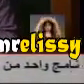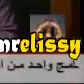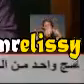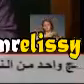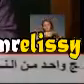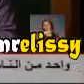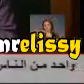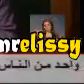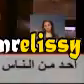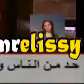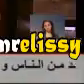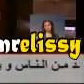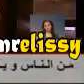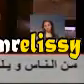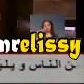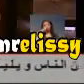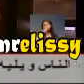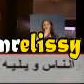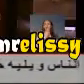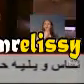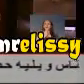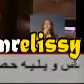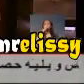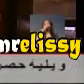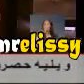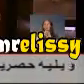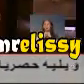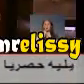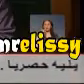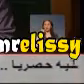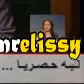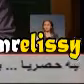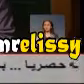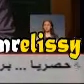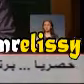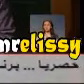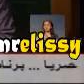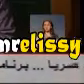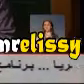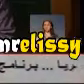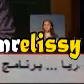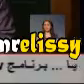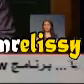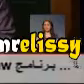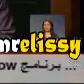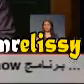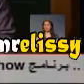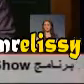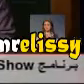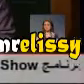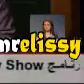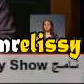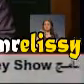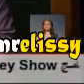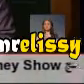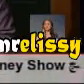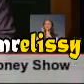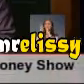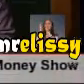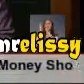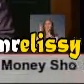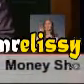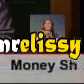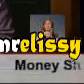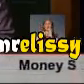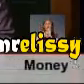للفشل الحكومي لان حتى الان ماحدش عارف مين المسؤول عن هذا الملف ومين اللي بيديله ومين اللي